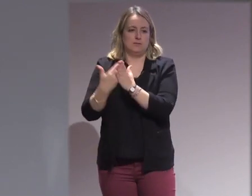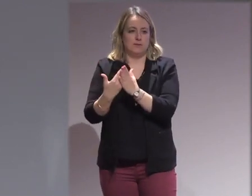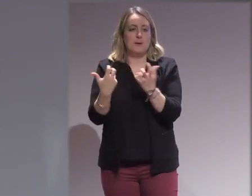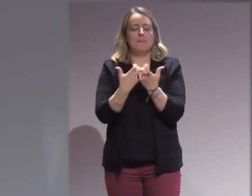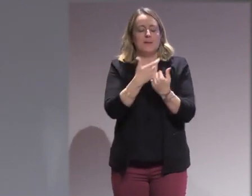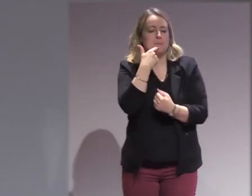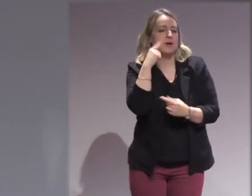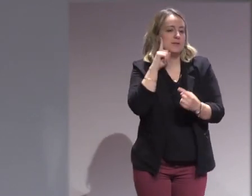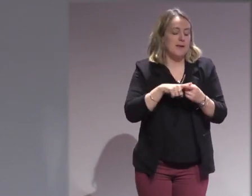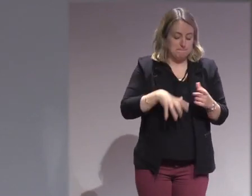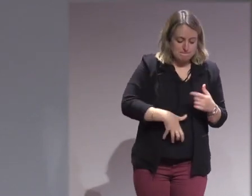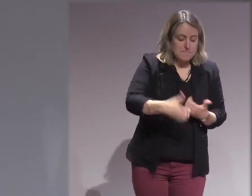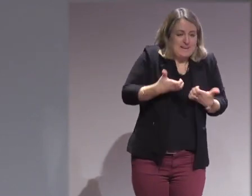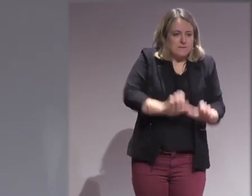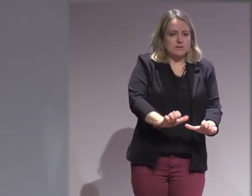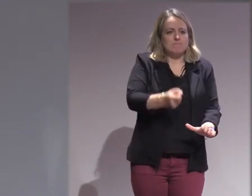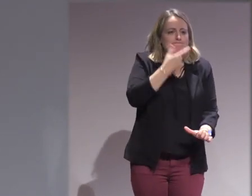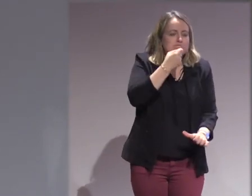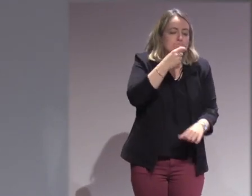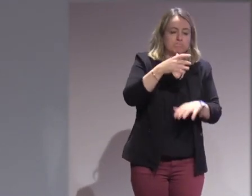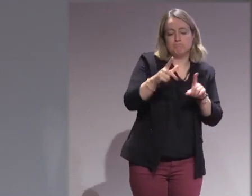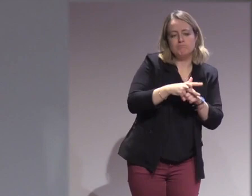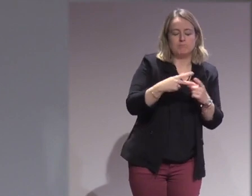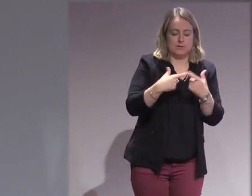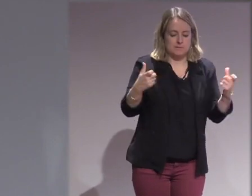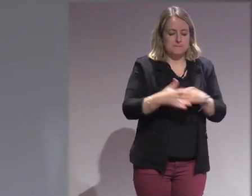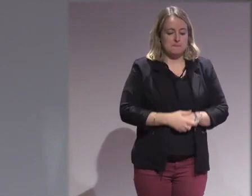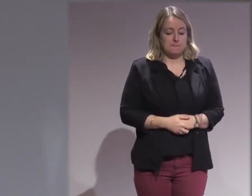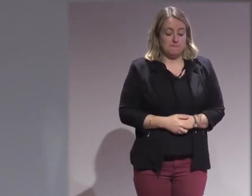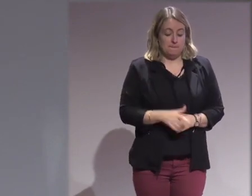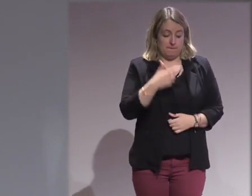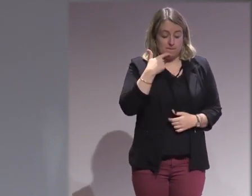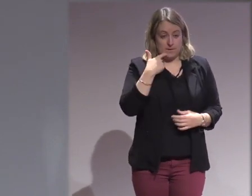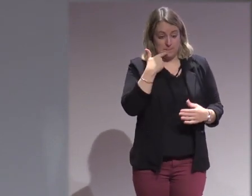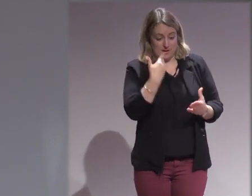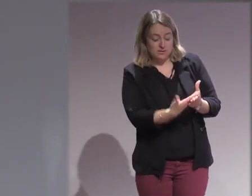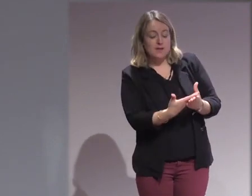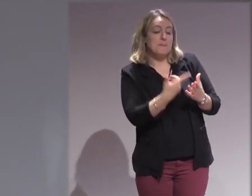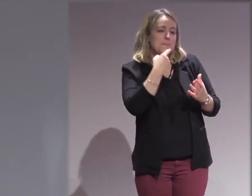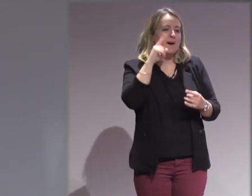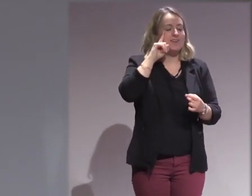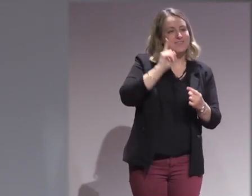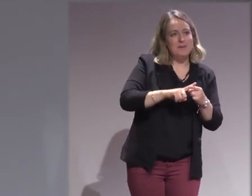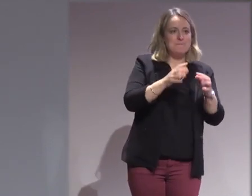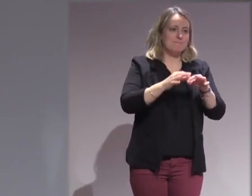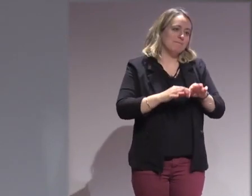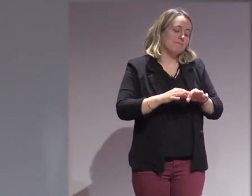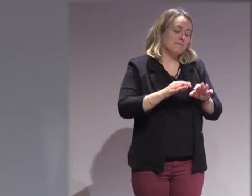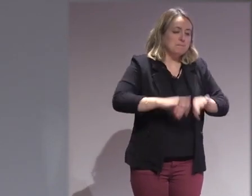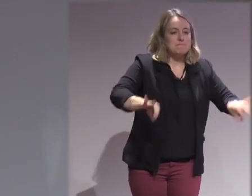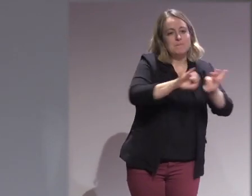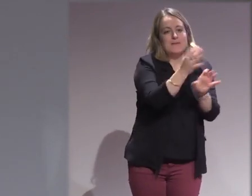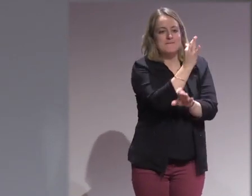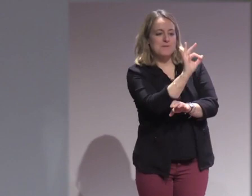la contraception en France, très souvent, quand on fait son histoire, on parle de l'histoire des femmes blanches en hexagone, ou en tout cas